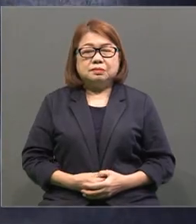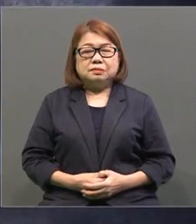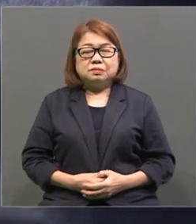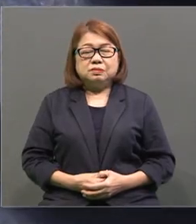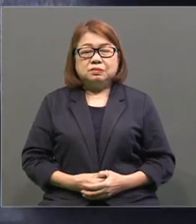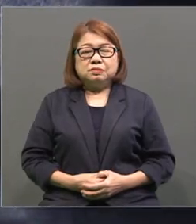ครับ L